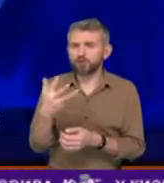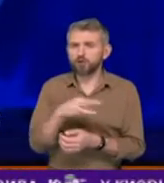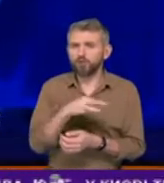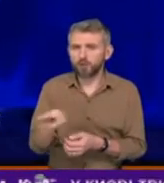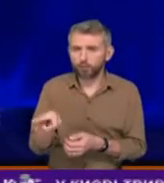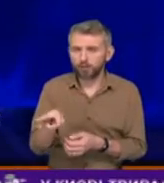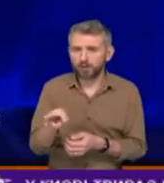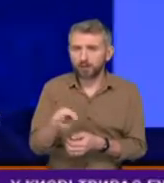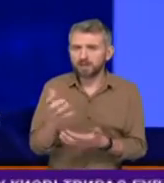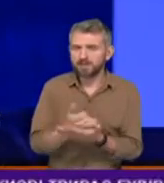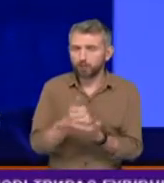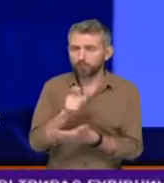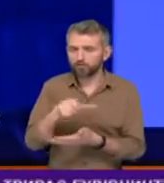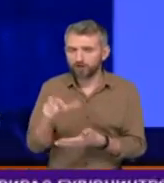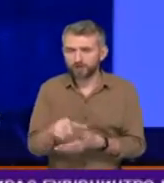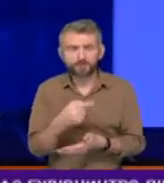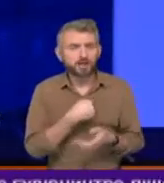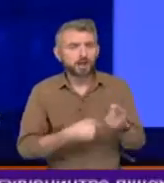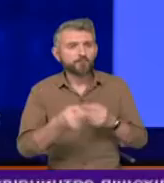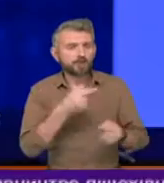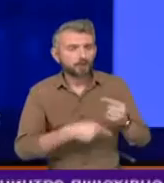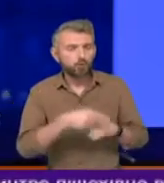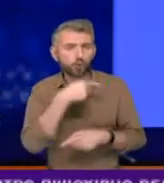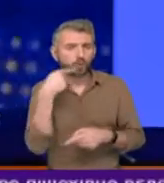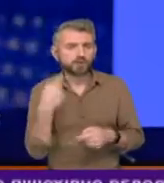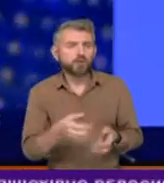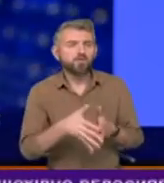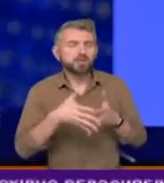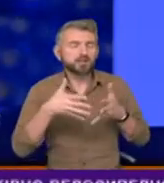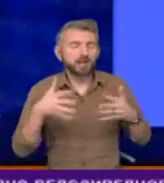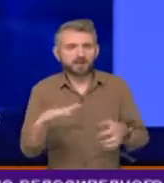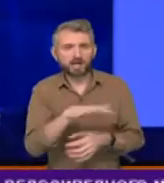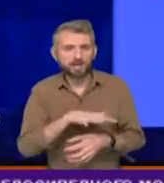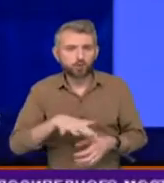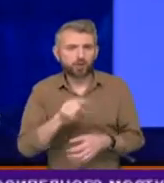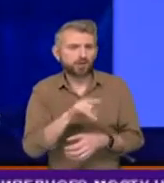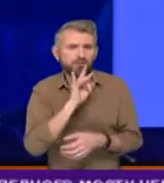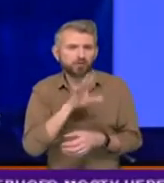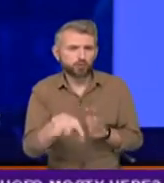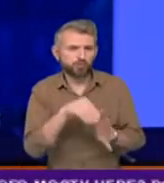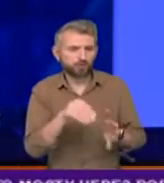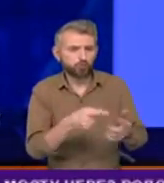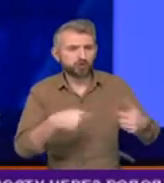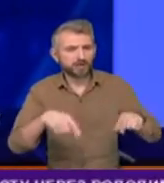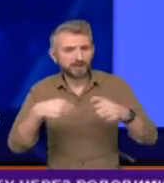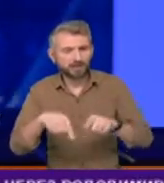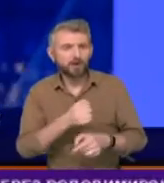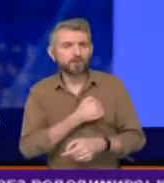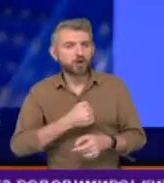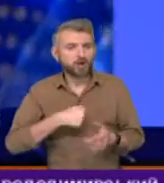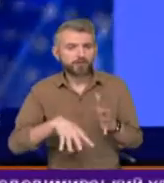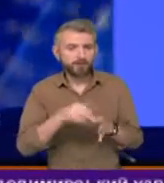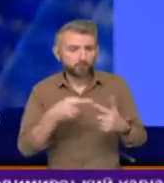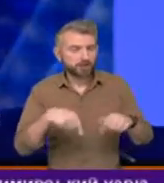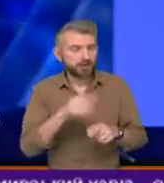мільйона заробітчан. Так. Але я вертаюся, Росія – велетенська, гігантська територія, і там не будуть виборчих дільниць, а в Варшаві виборча